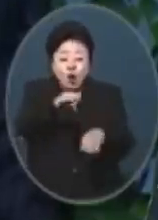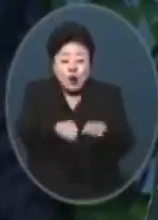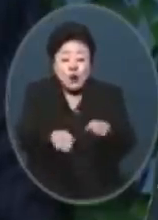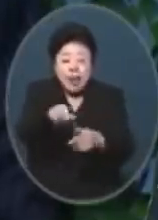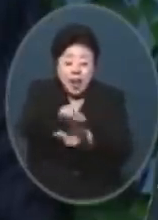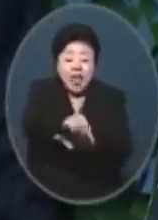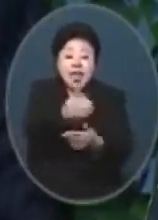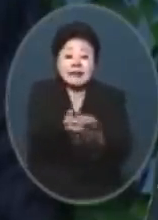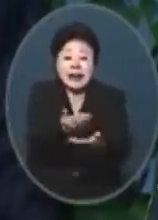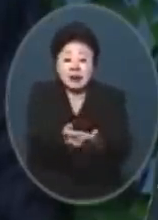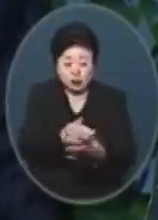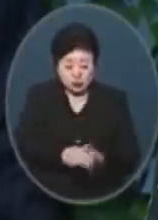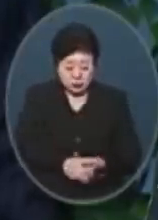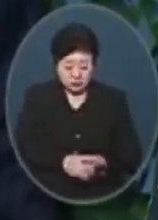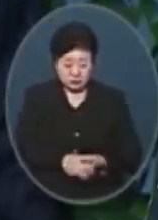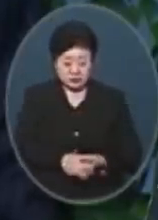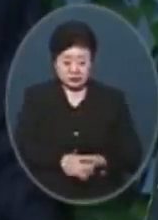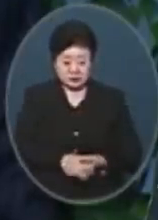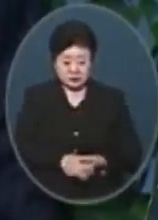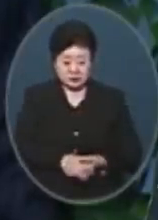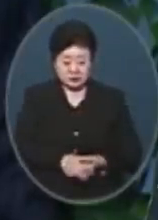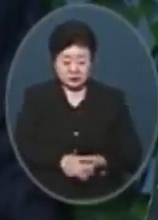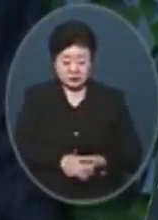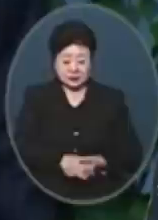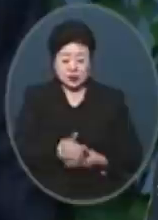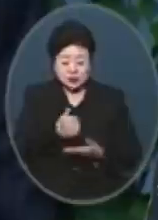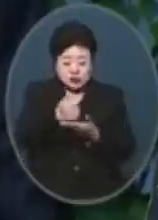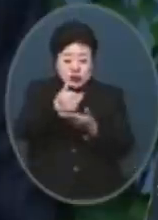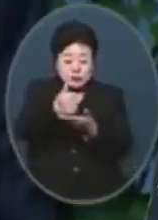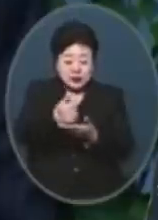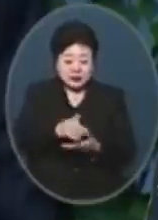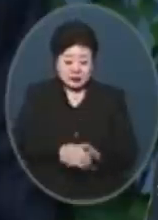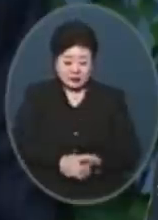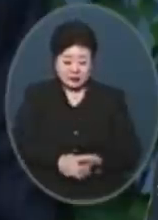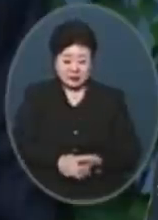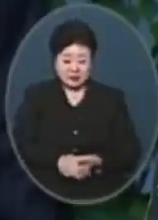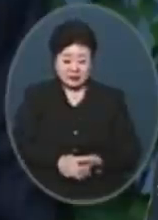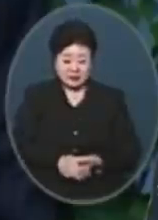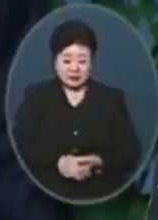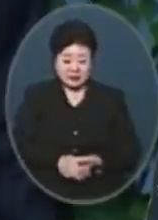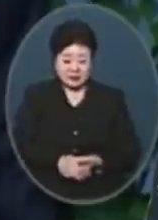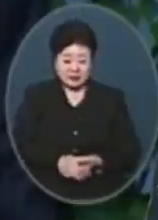하소서. 그러기는 주님께서